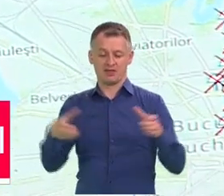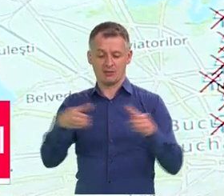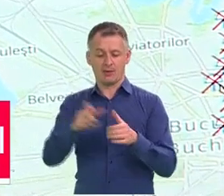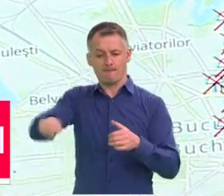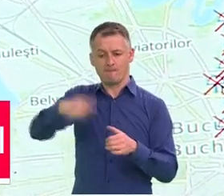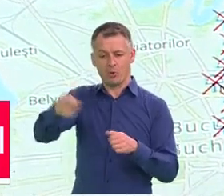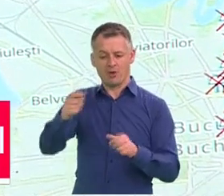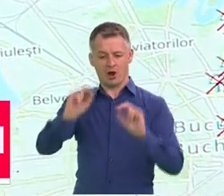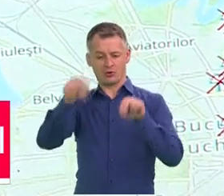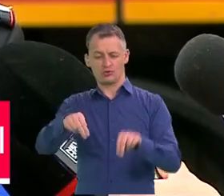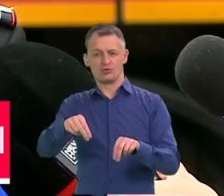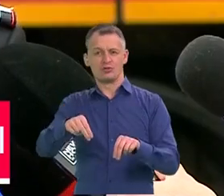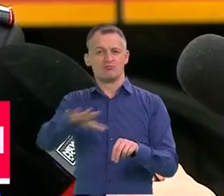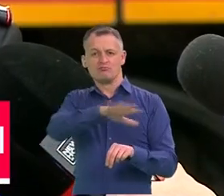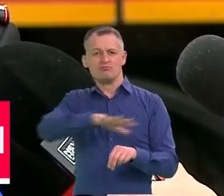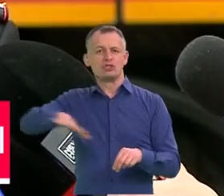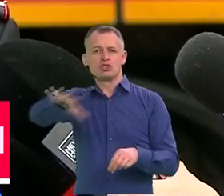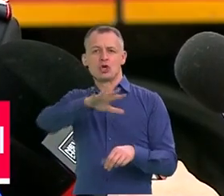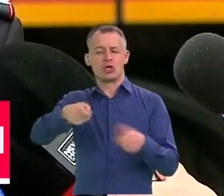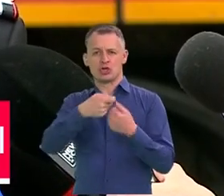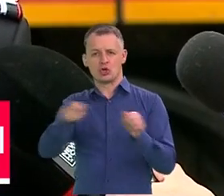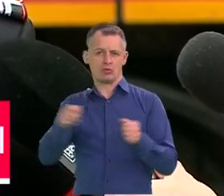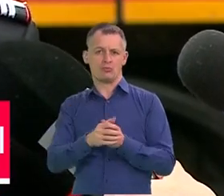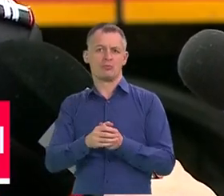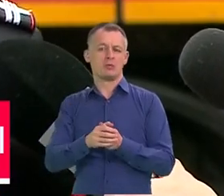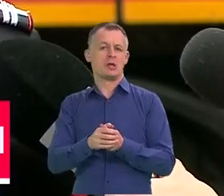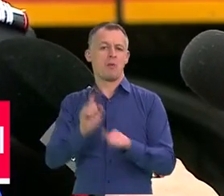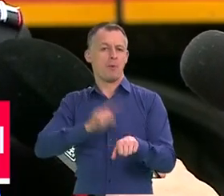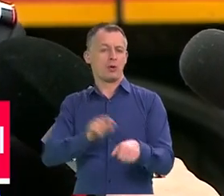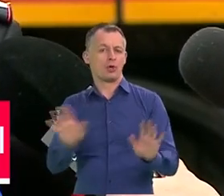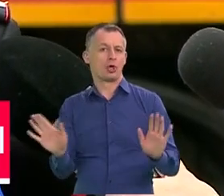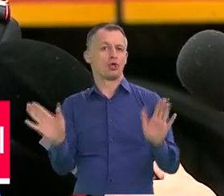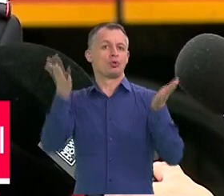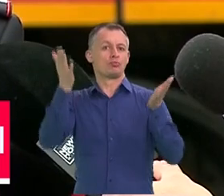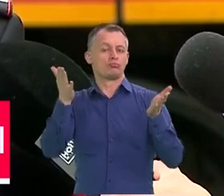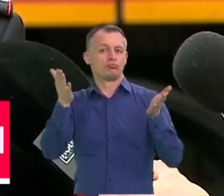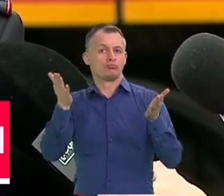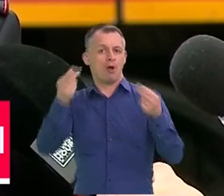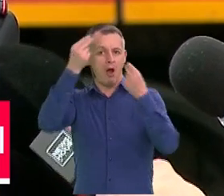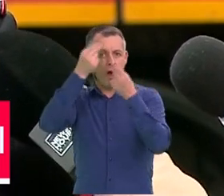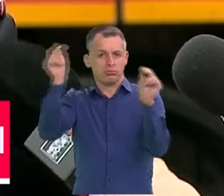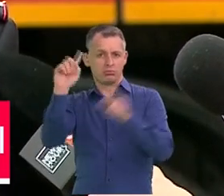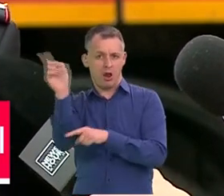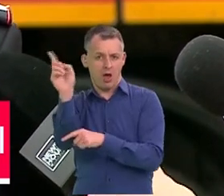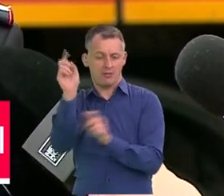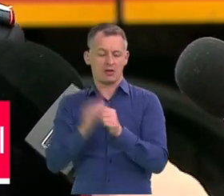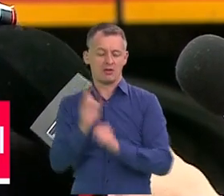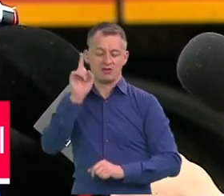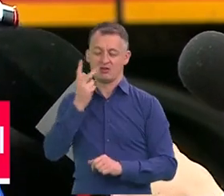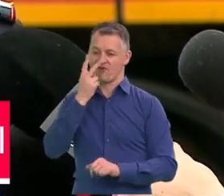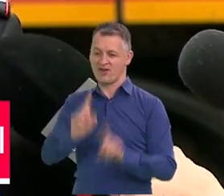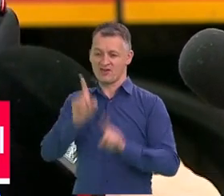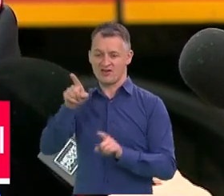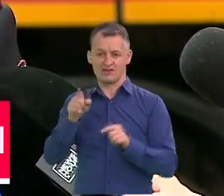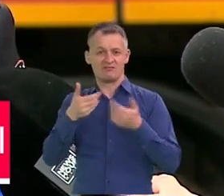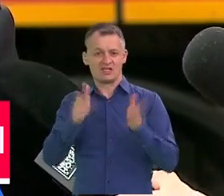fost astăzi în teren la momentul declanșării acestor sirene pentru a observa dacă acestea au funcționat,